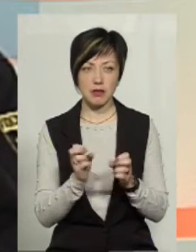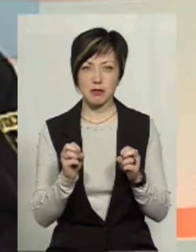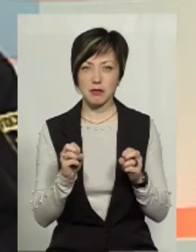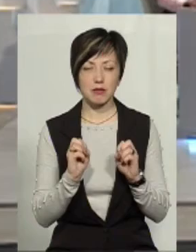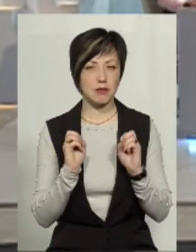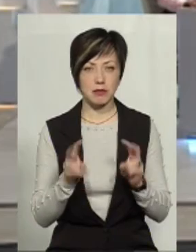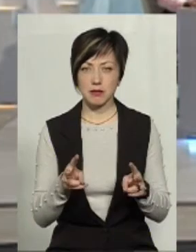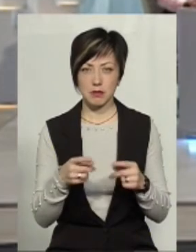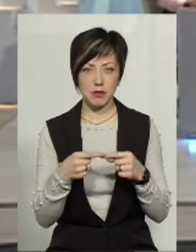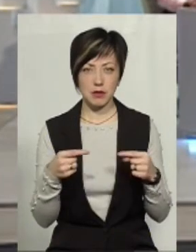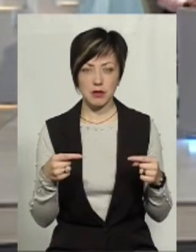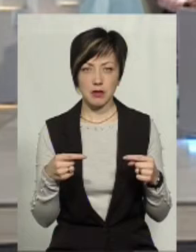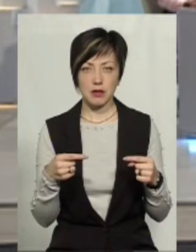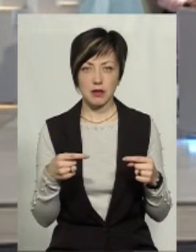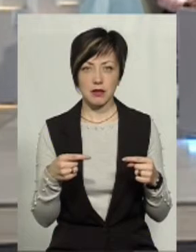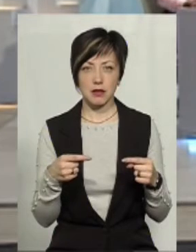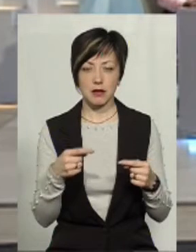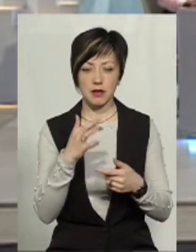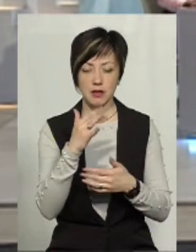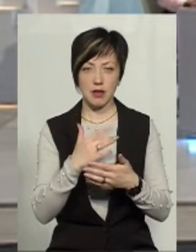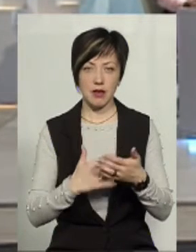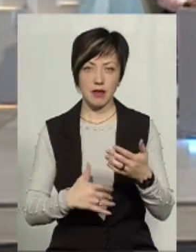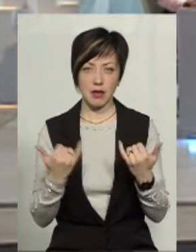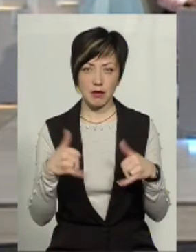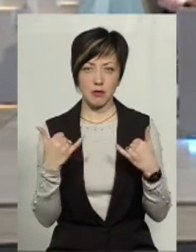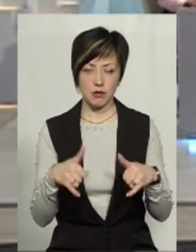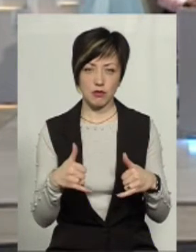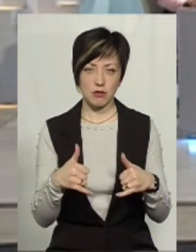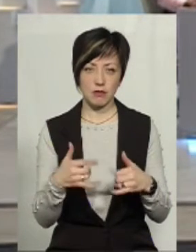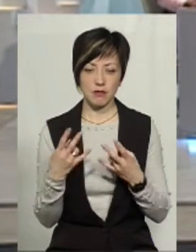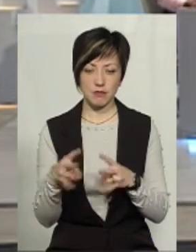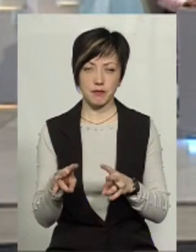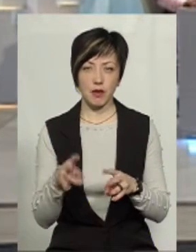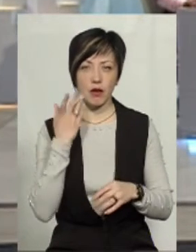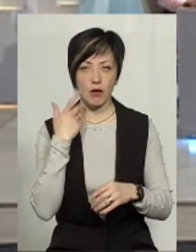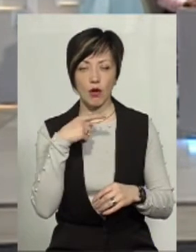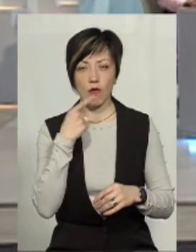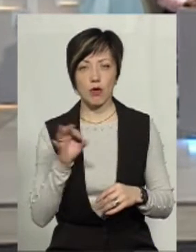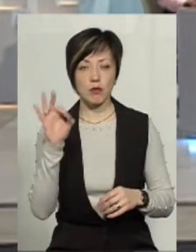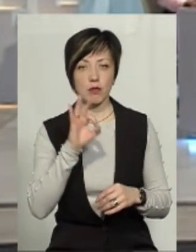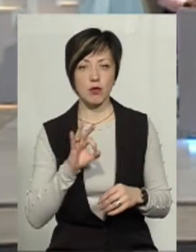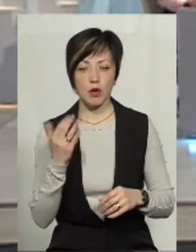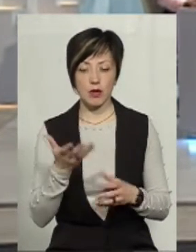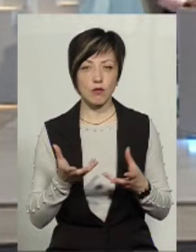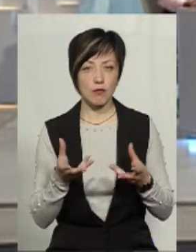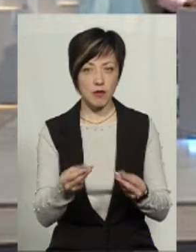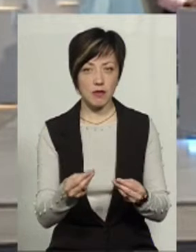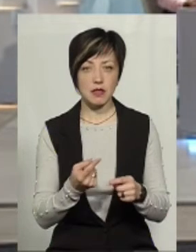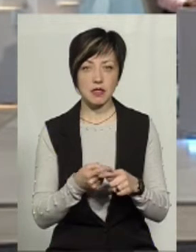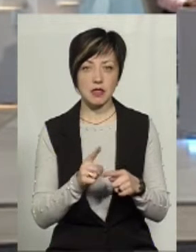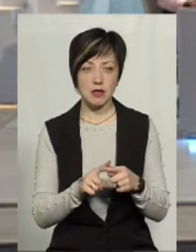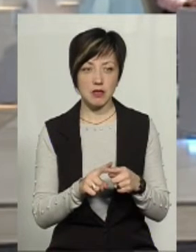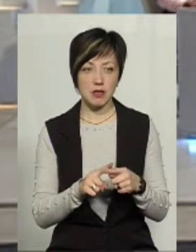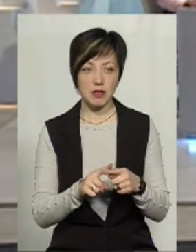є майже вся таблиця Менделєєва. Коли ми говоримо про їхню дію, це